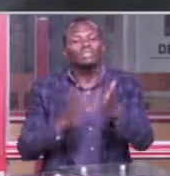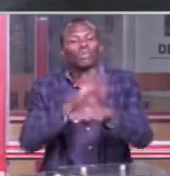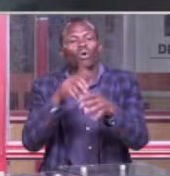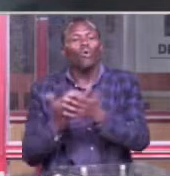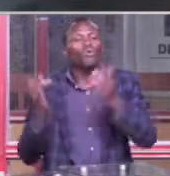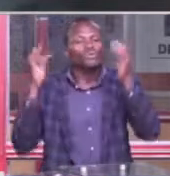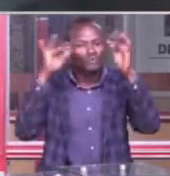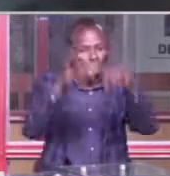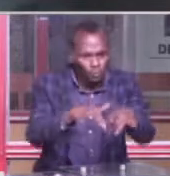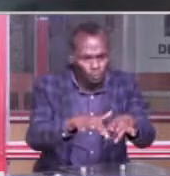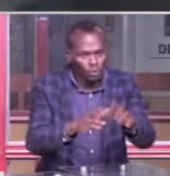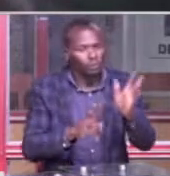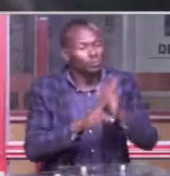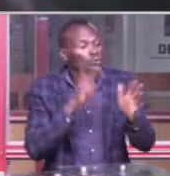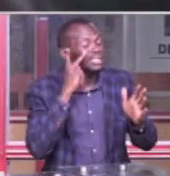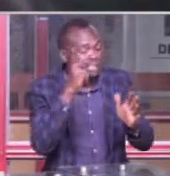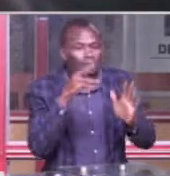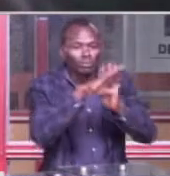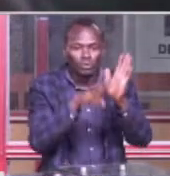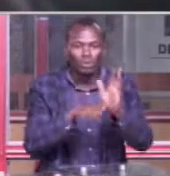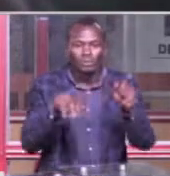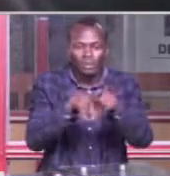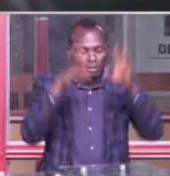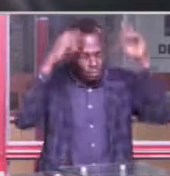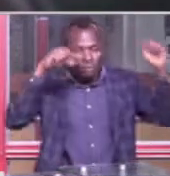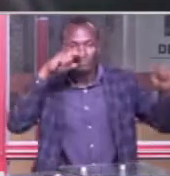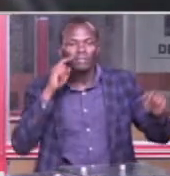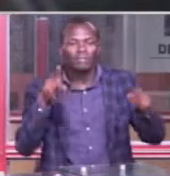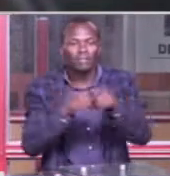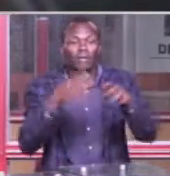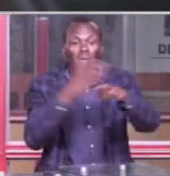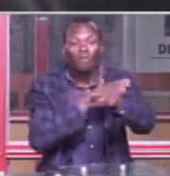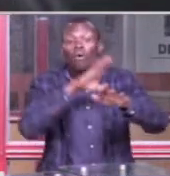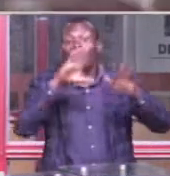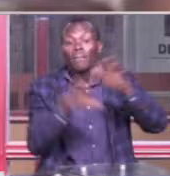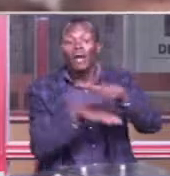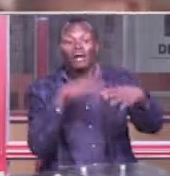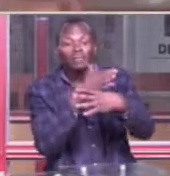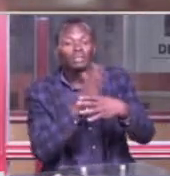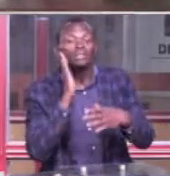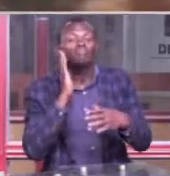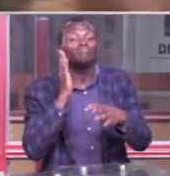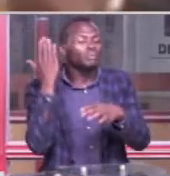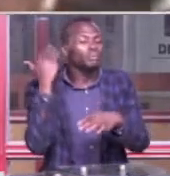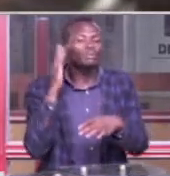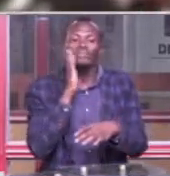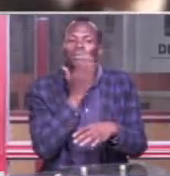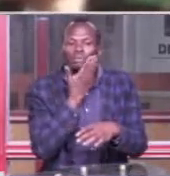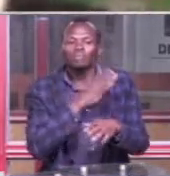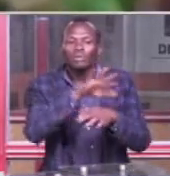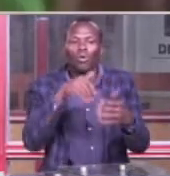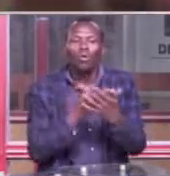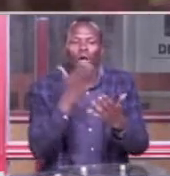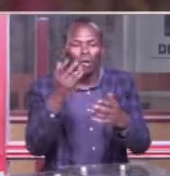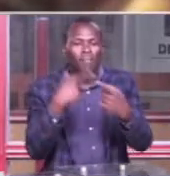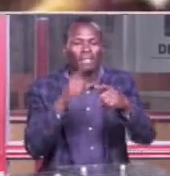7 yali sami samamba bazi nabo te balutumirwa mwana kusawa nga mukageza amalage